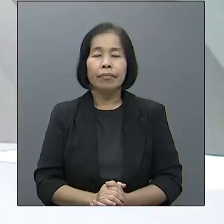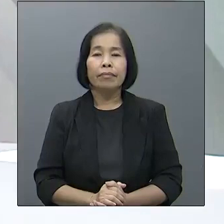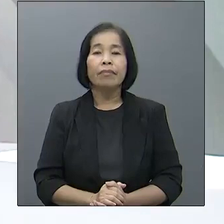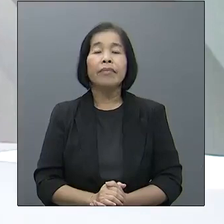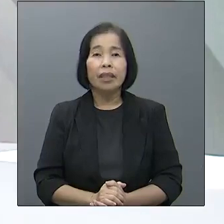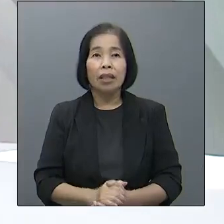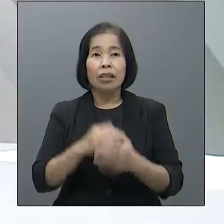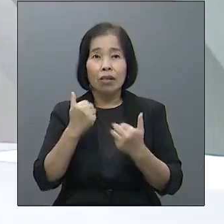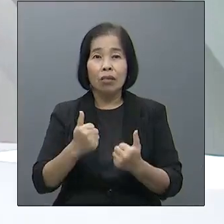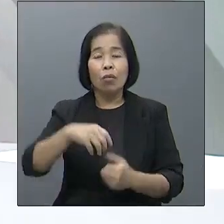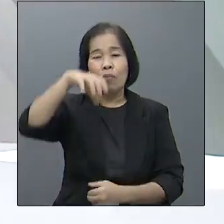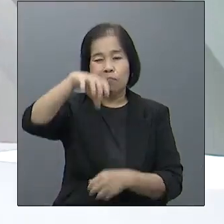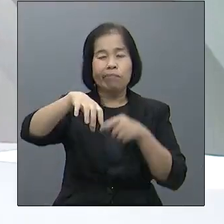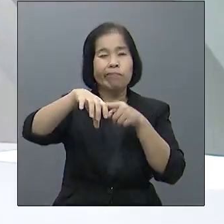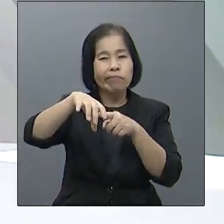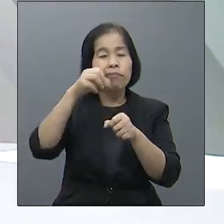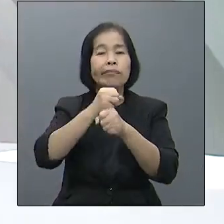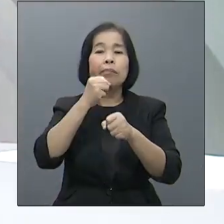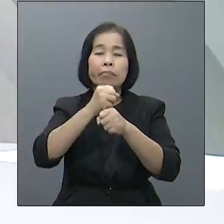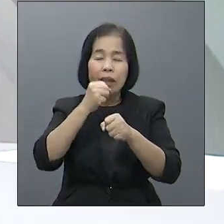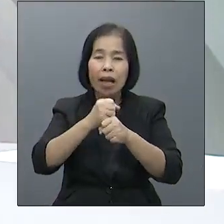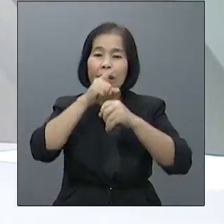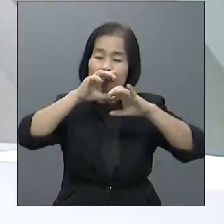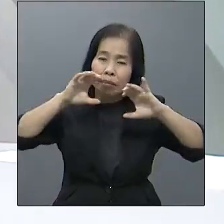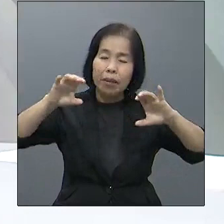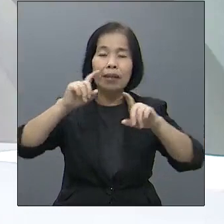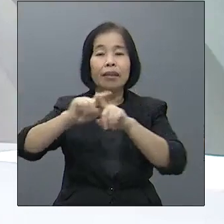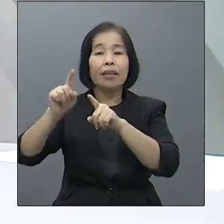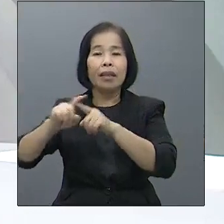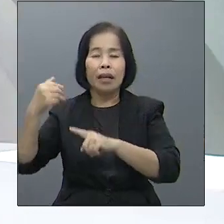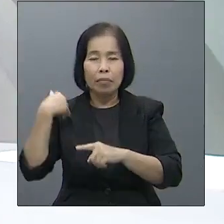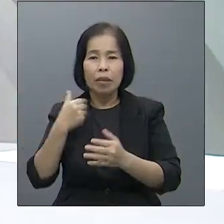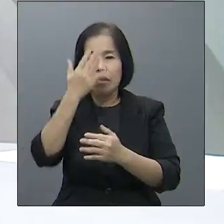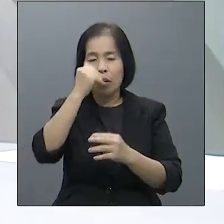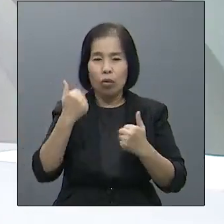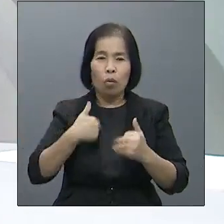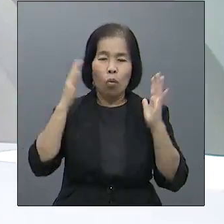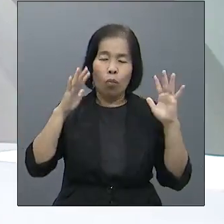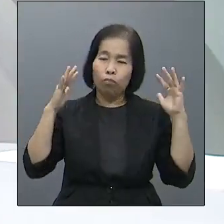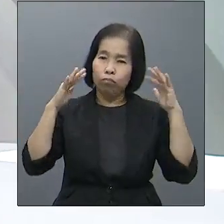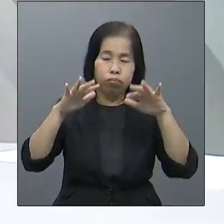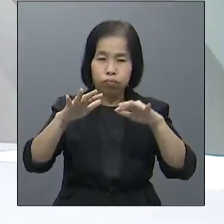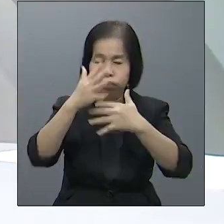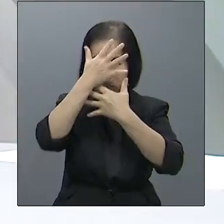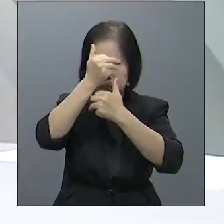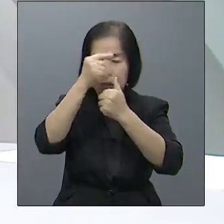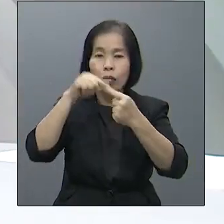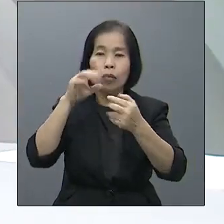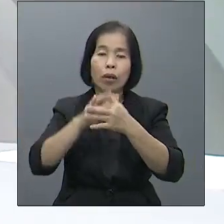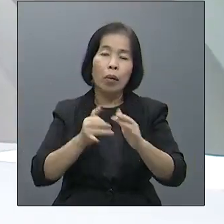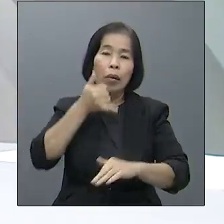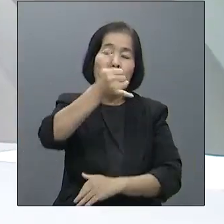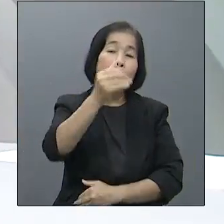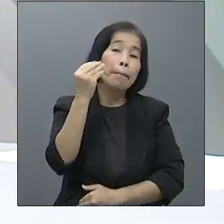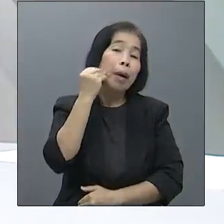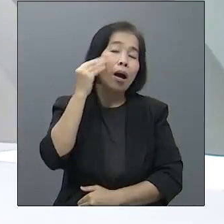ตอนนี้วงการสีกากีสถอ ว่ถกจบตาจากสังคมนะคะหลัจากที่มีคดีgr ทอยู่ในความสนใจการเข้าไปตรวจคนแล้มตรรว